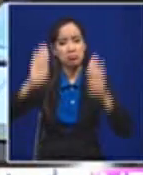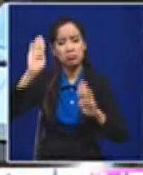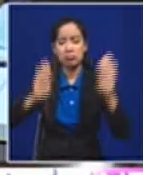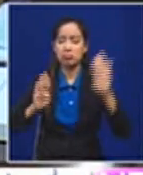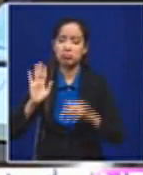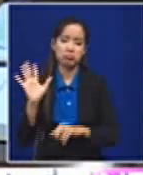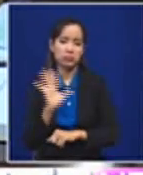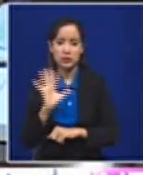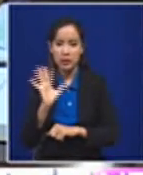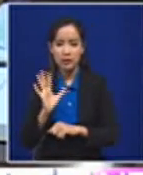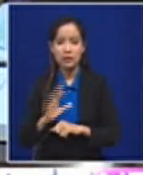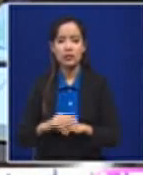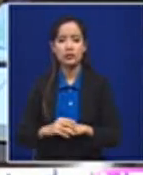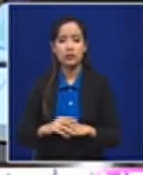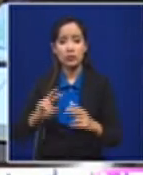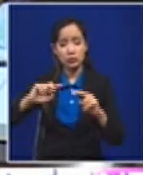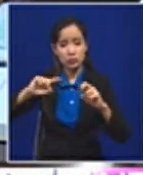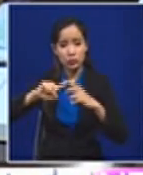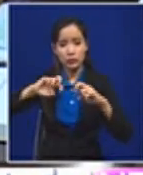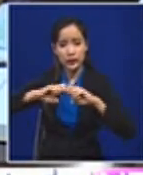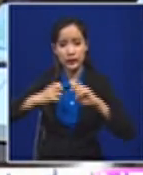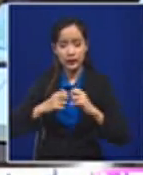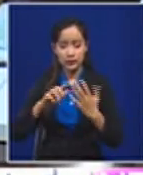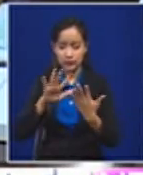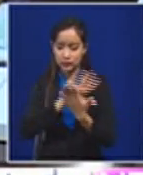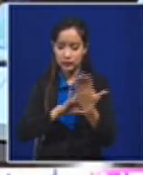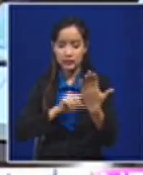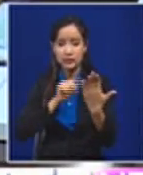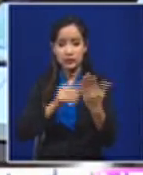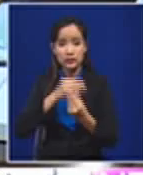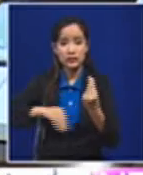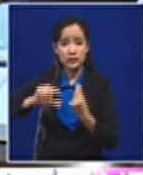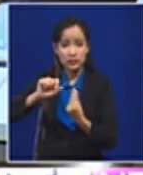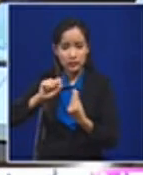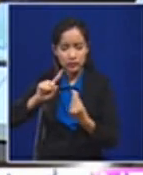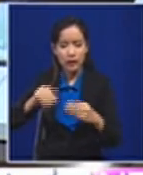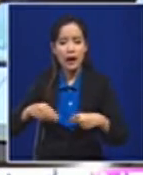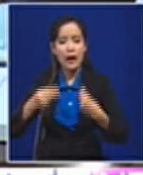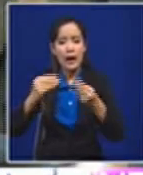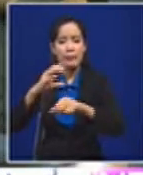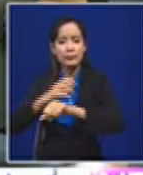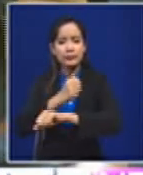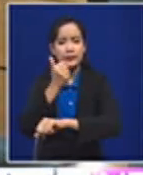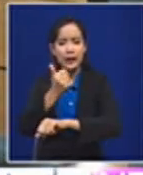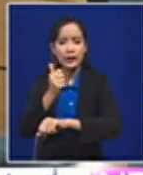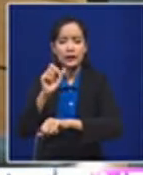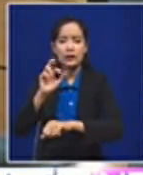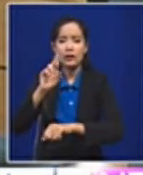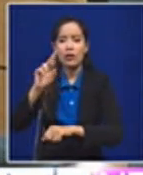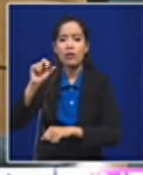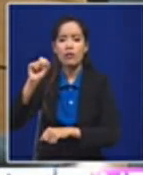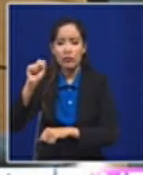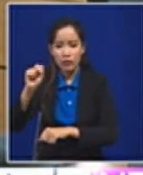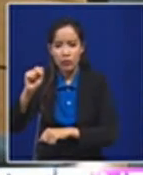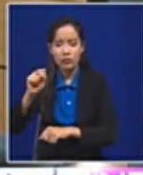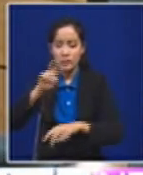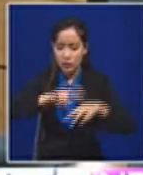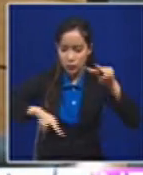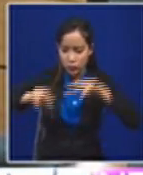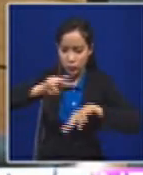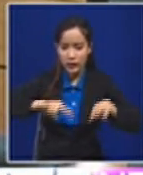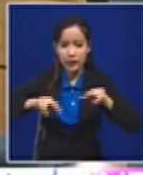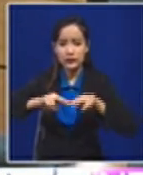ไกเพื่อแก้ไขวิกฤตของประเทศควรให้มีอำนาจรัฐสภาเข้ามาดูแลประเทศในกรณีที่รัฐไม่สามารถใช้อำนาจได้